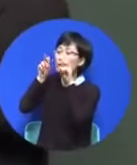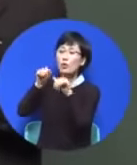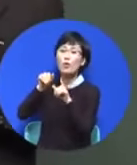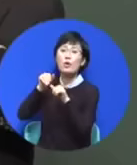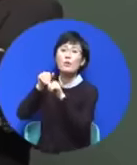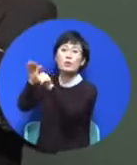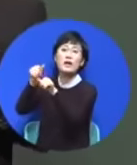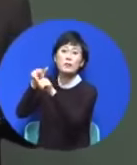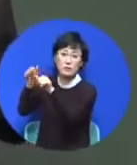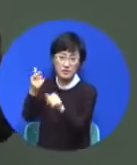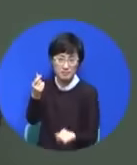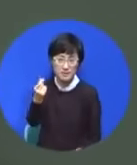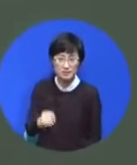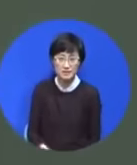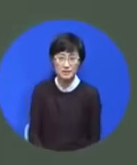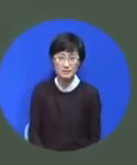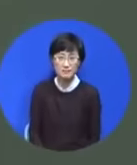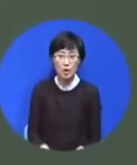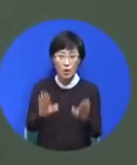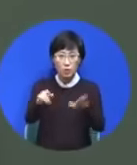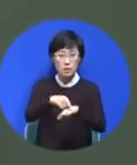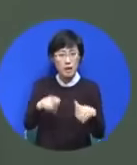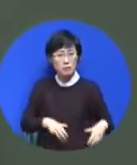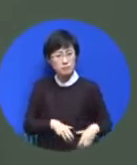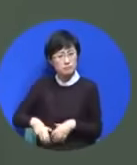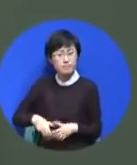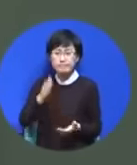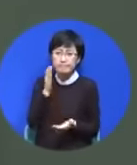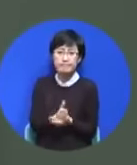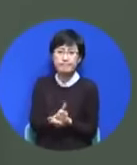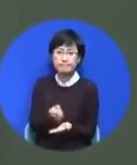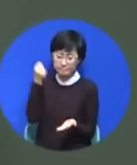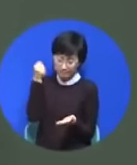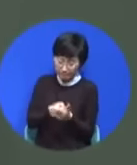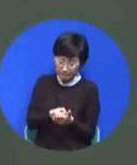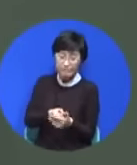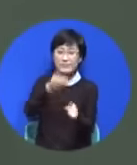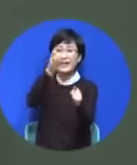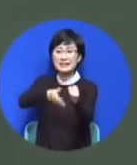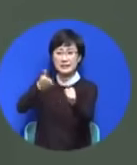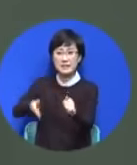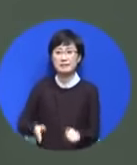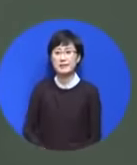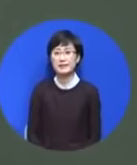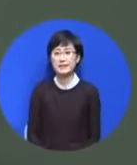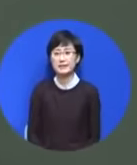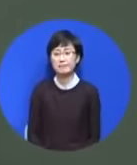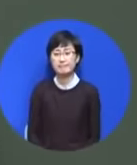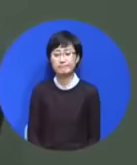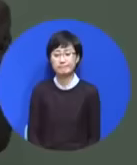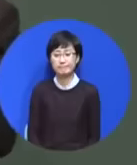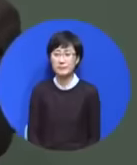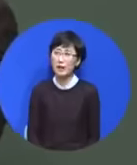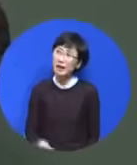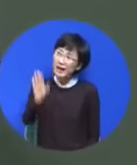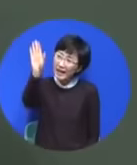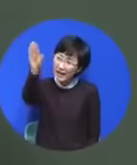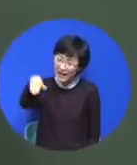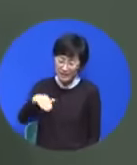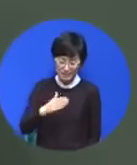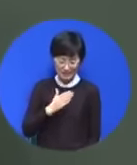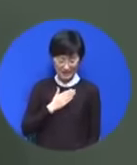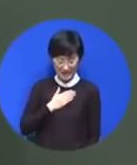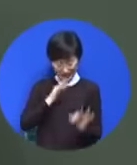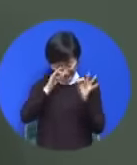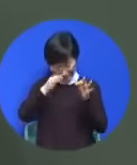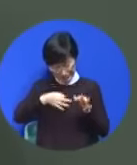있어 오늘 결론 내셔야 됩니다 아시겠죠 아이고 나 같은 사람이